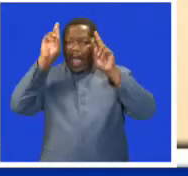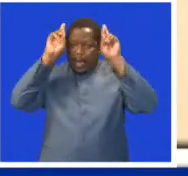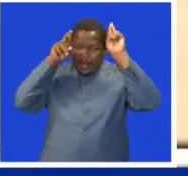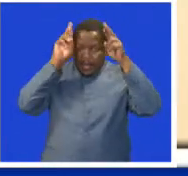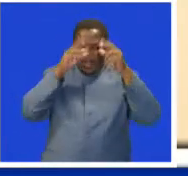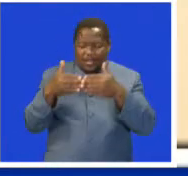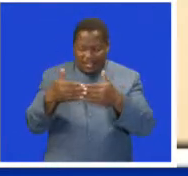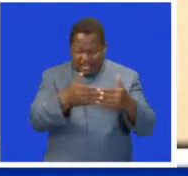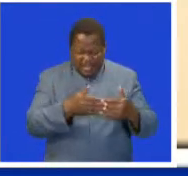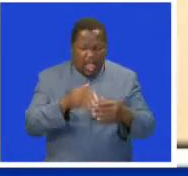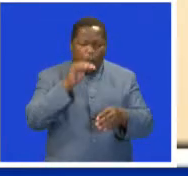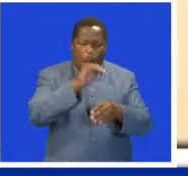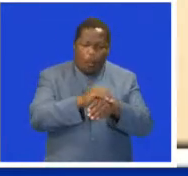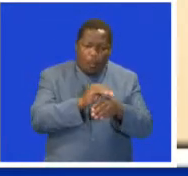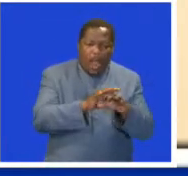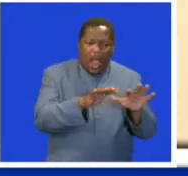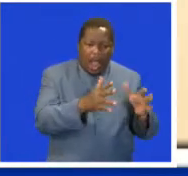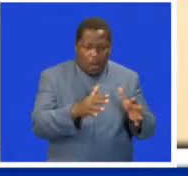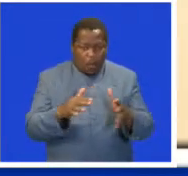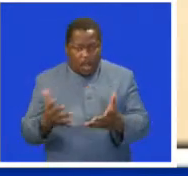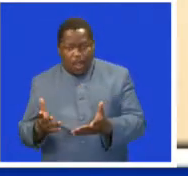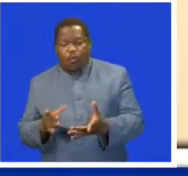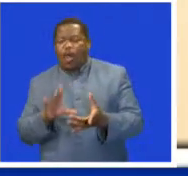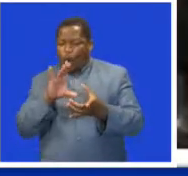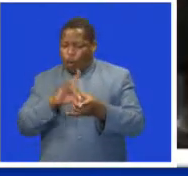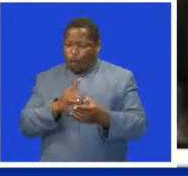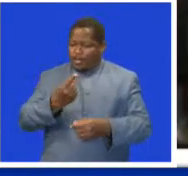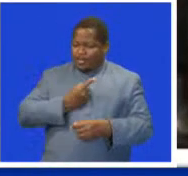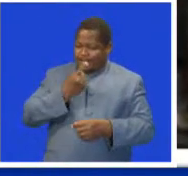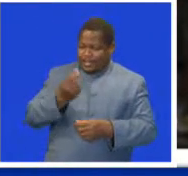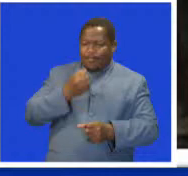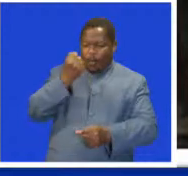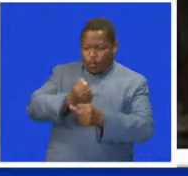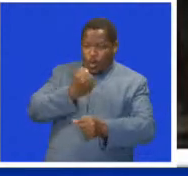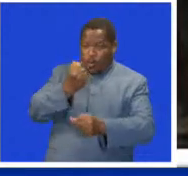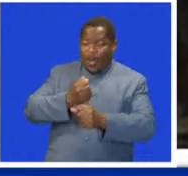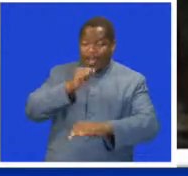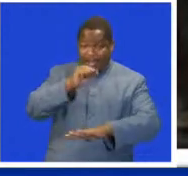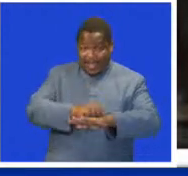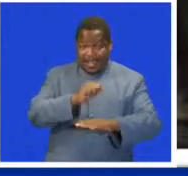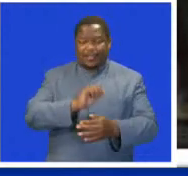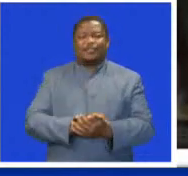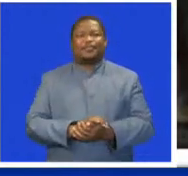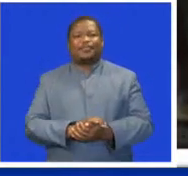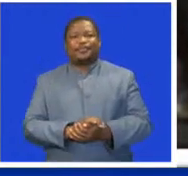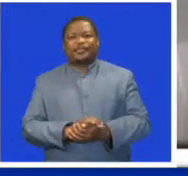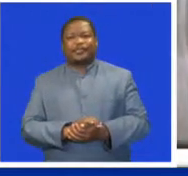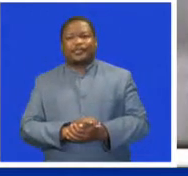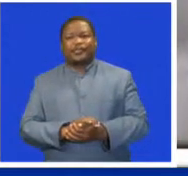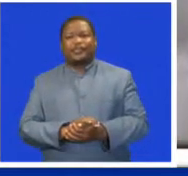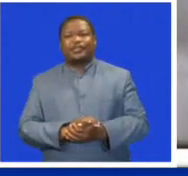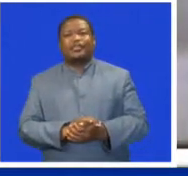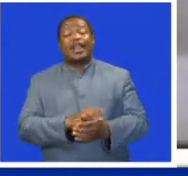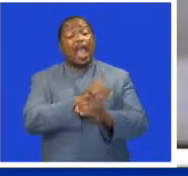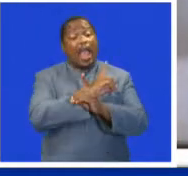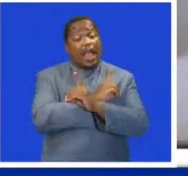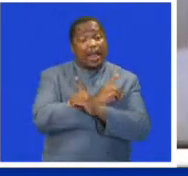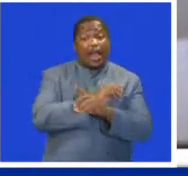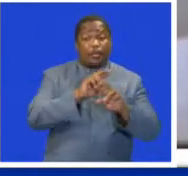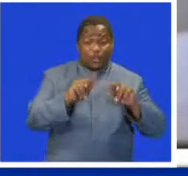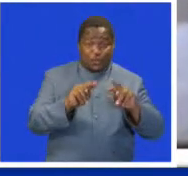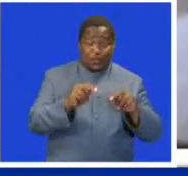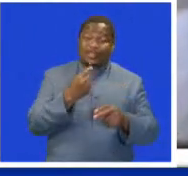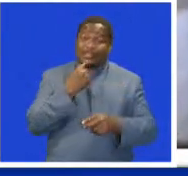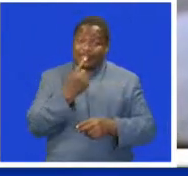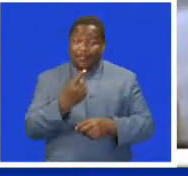lelula nalengendeka futhi nasekhaya kuze ngitinto letinganani. Leli bandla livetile ukuthi batawusebentela ukuthi bathengise ngelinani